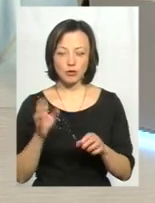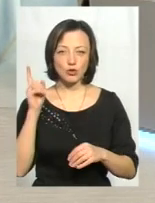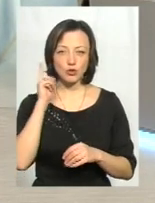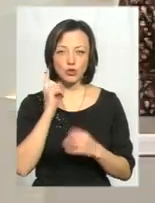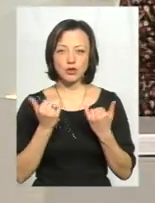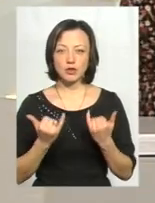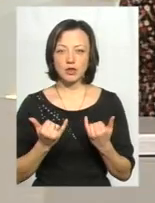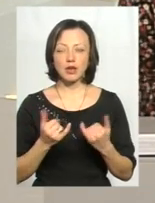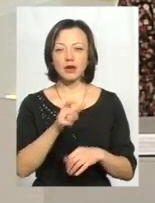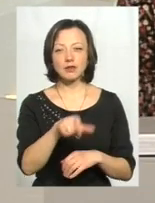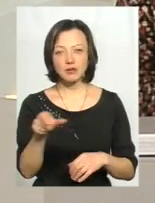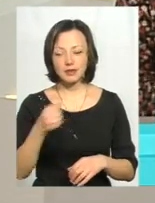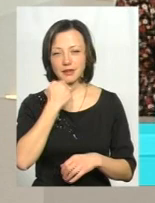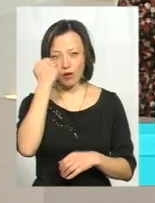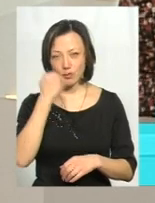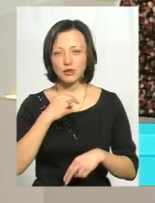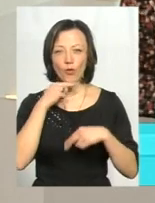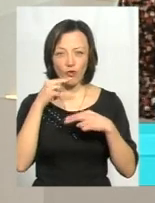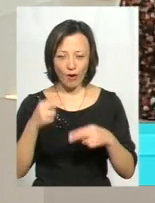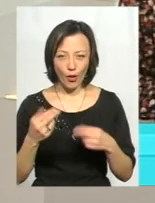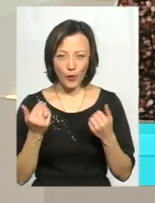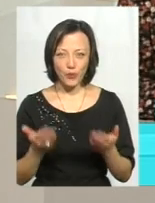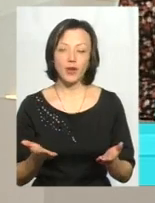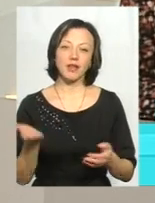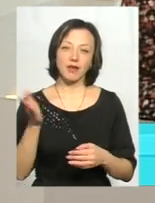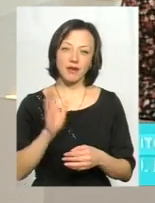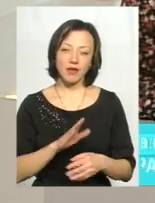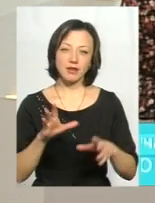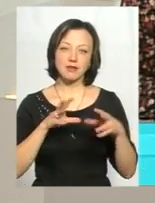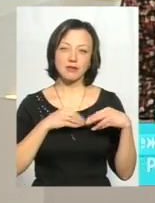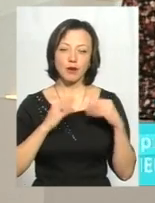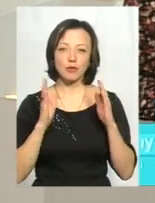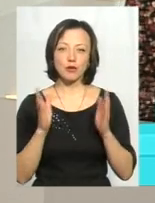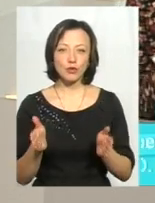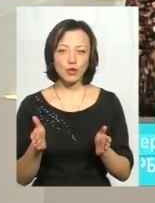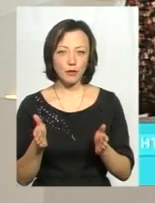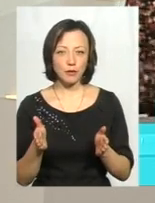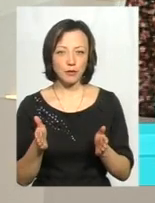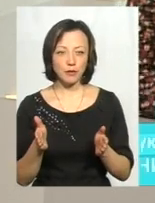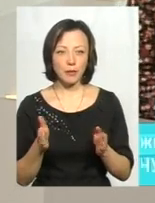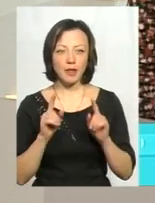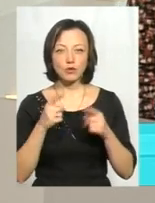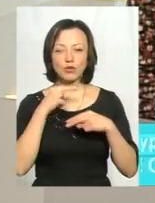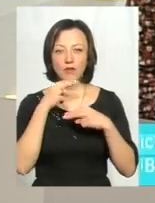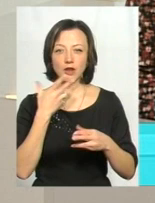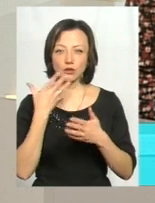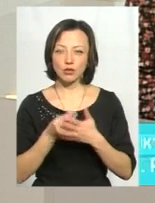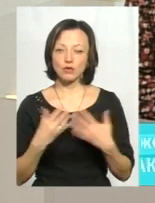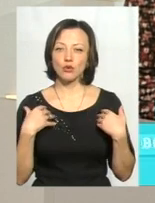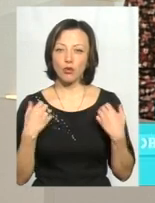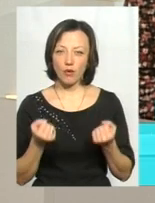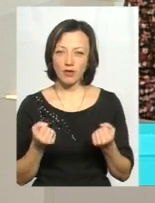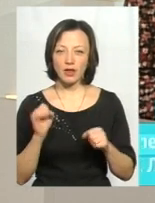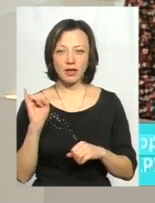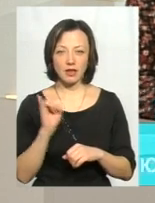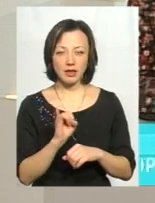почули телеглядачам. Дякуємо за увагу. Давайте з вами будемо дуже уважні до свого здоров'я.